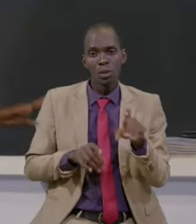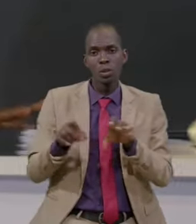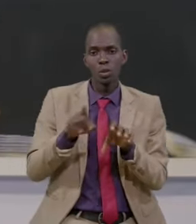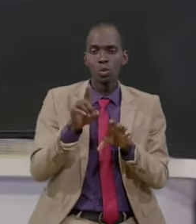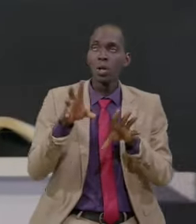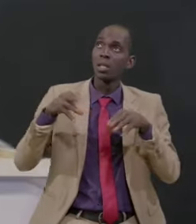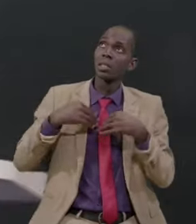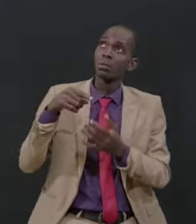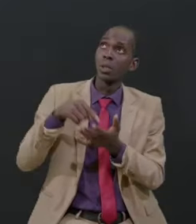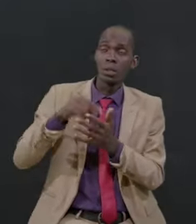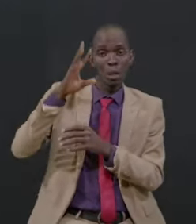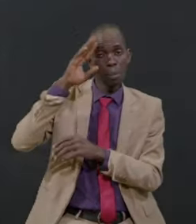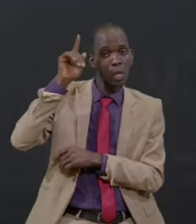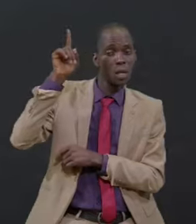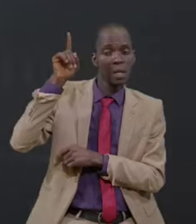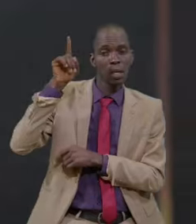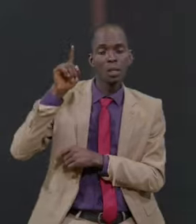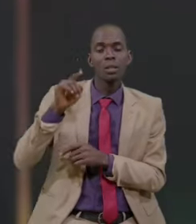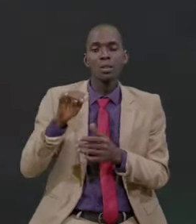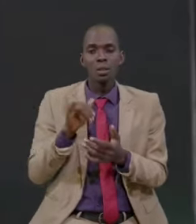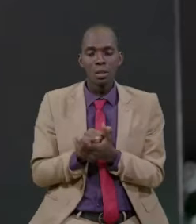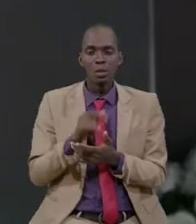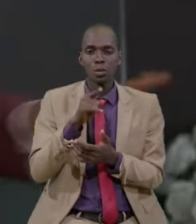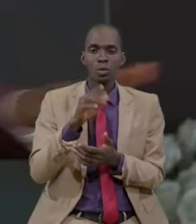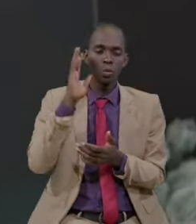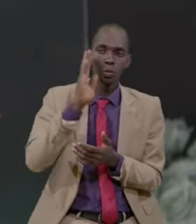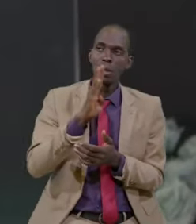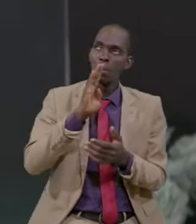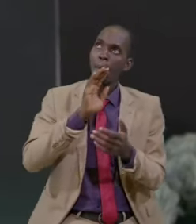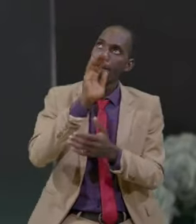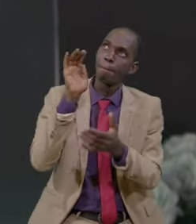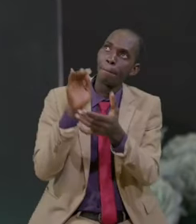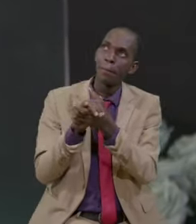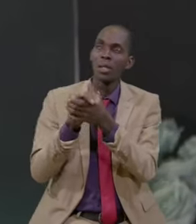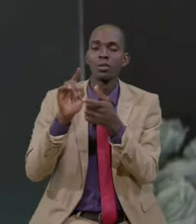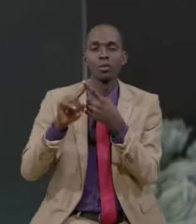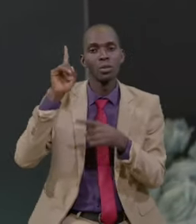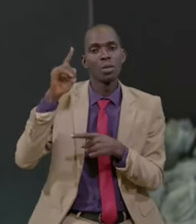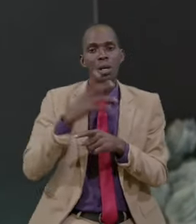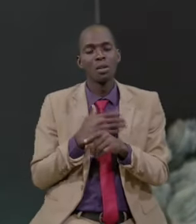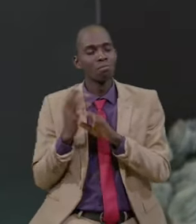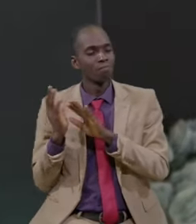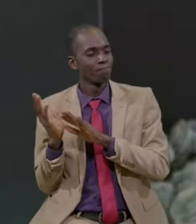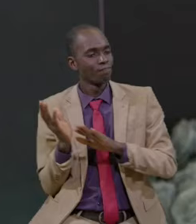homme auquel vous voulez vous marier et vous abandonner